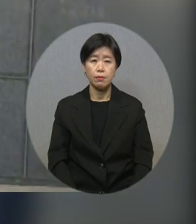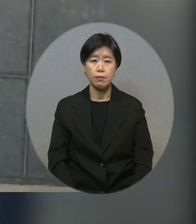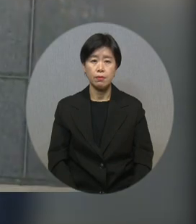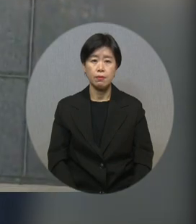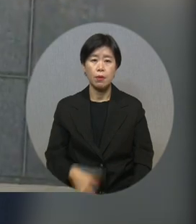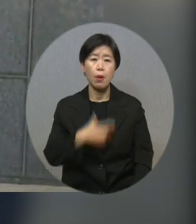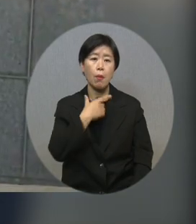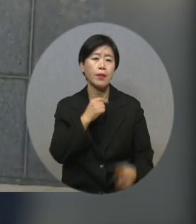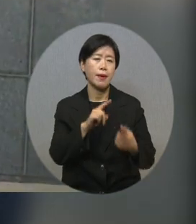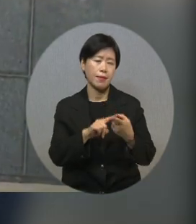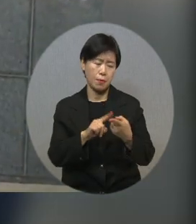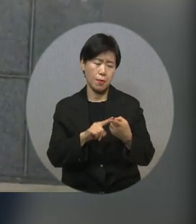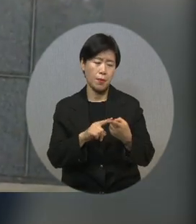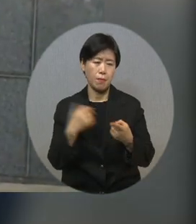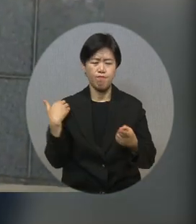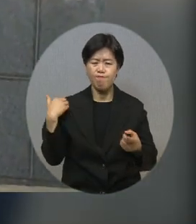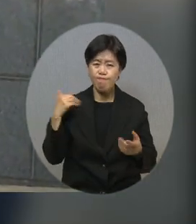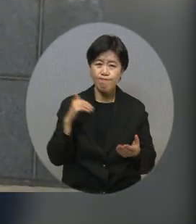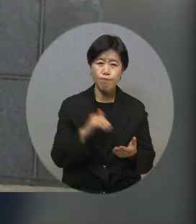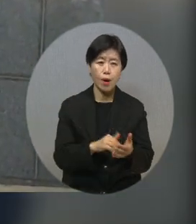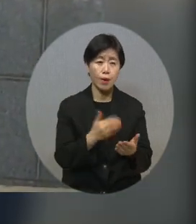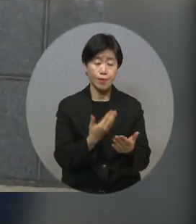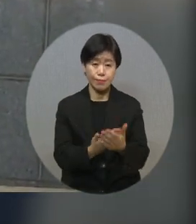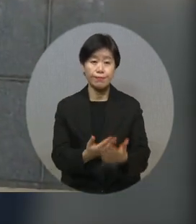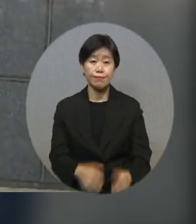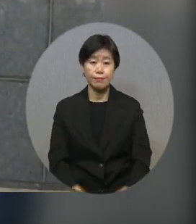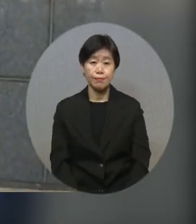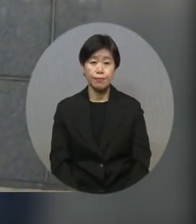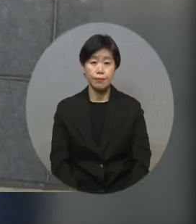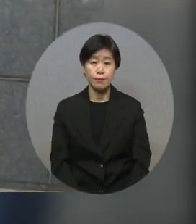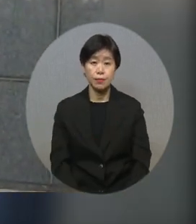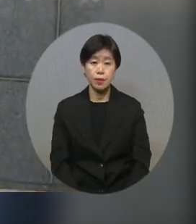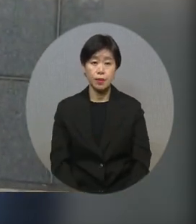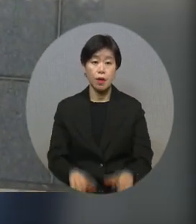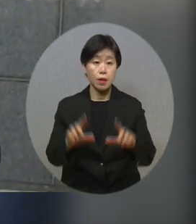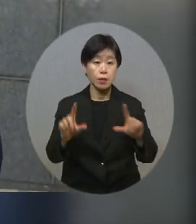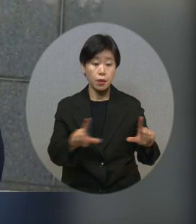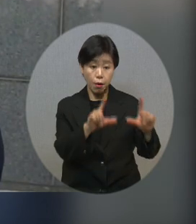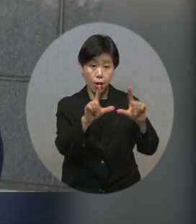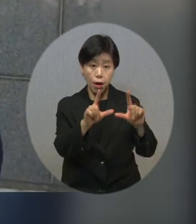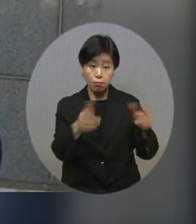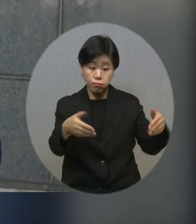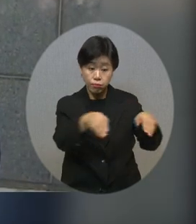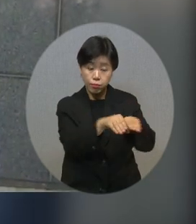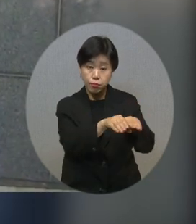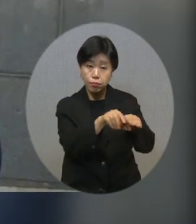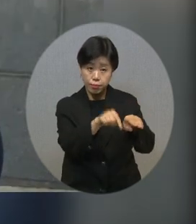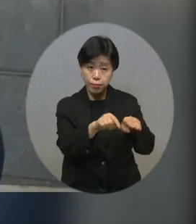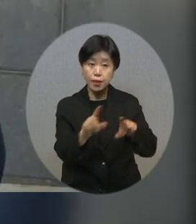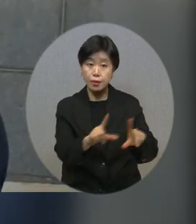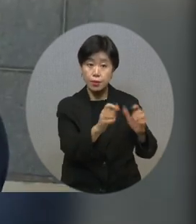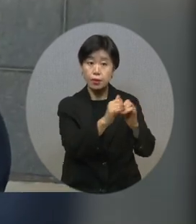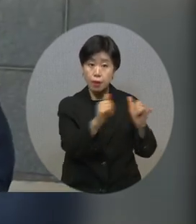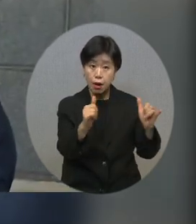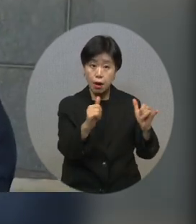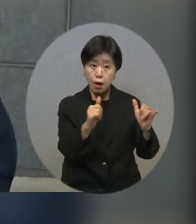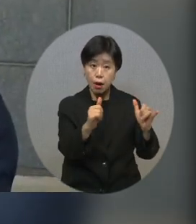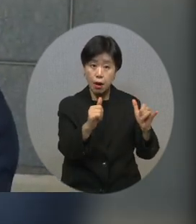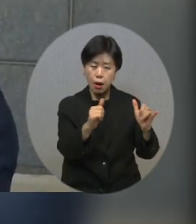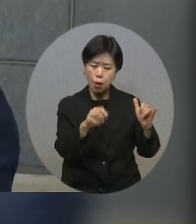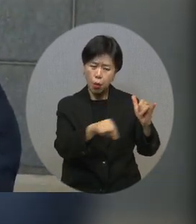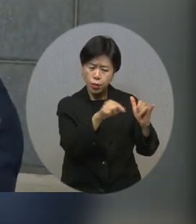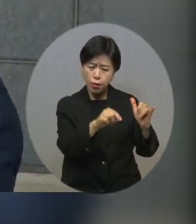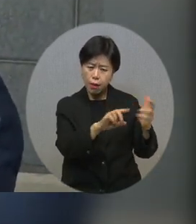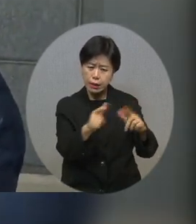거주자울의 신경 지역 그 생활 거주인들이 자립을 할 수 있고 또 그 안에서 인권